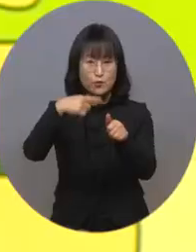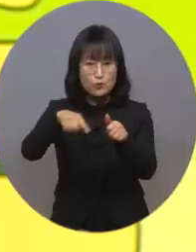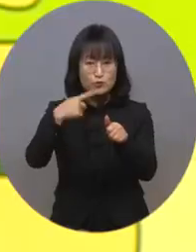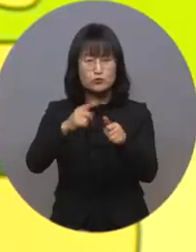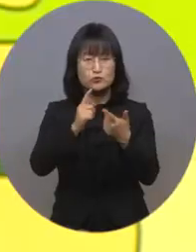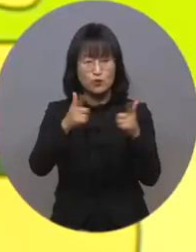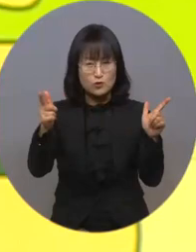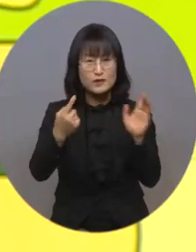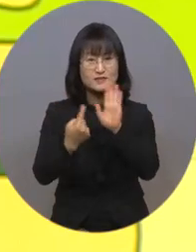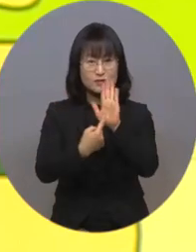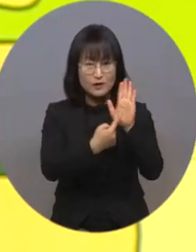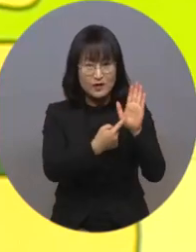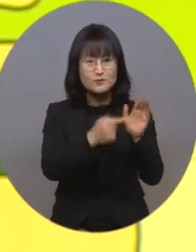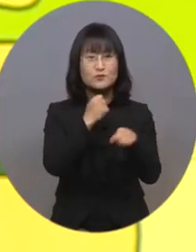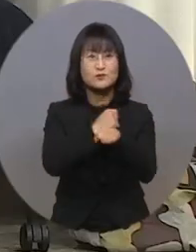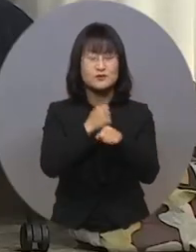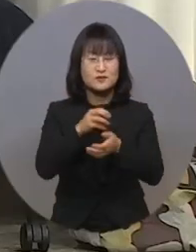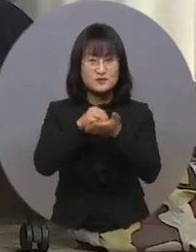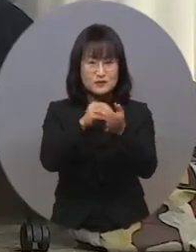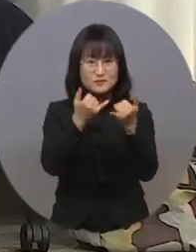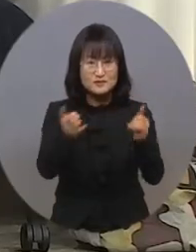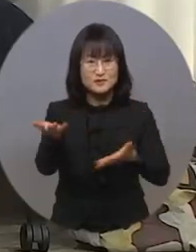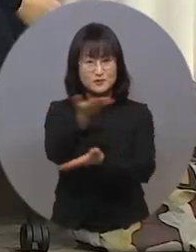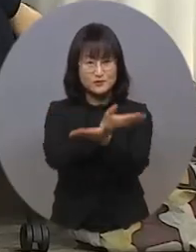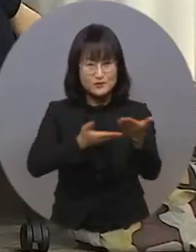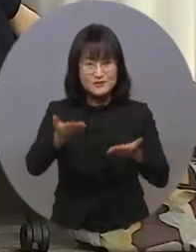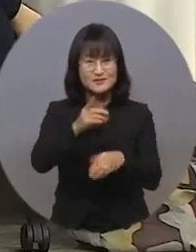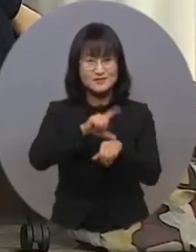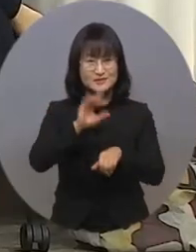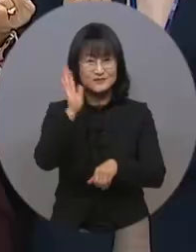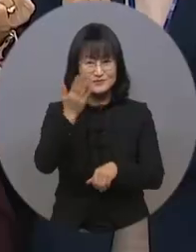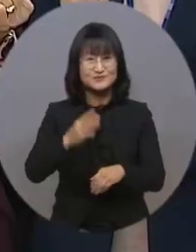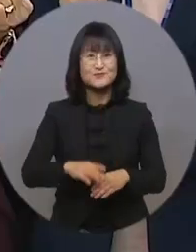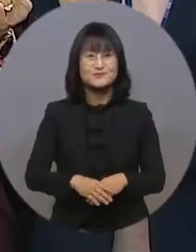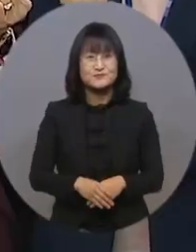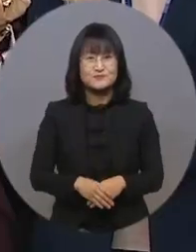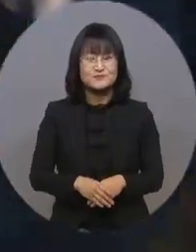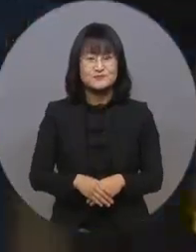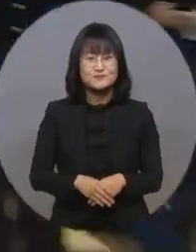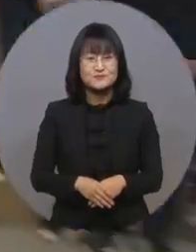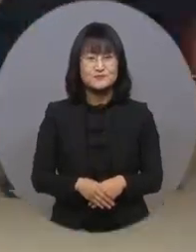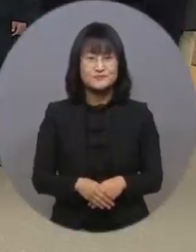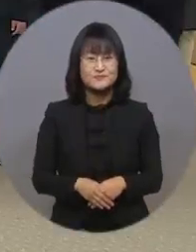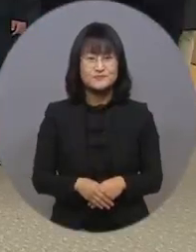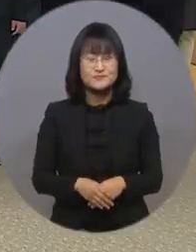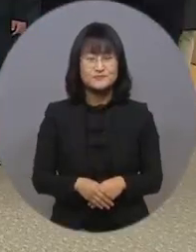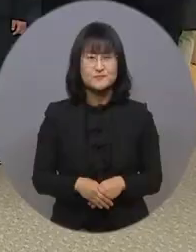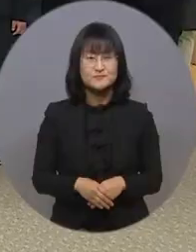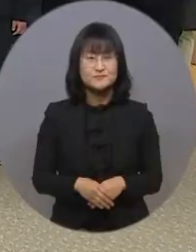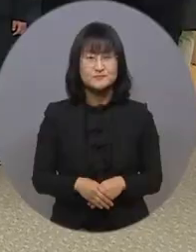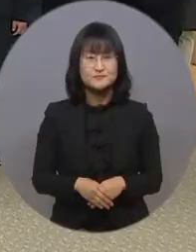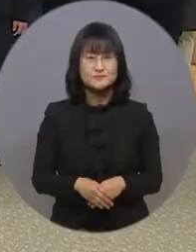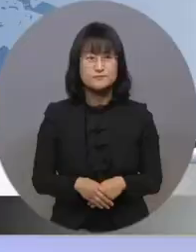펼쳐지며 모든 참여자들이 함께 어울리는 시간을 가졌습니다. 복지TV 뉴스 박순종입니다.